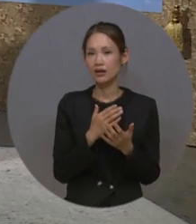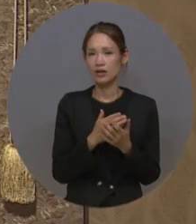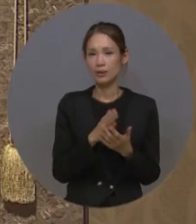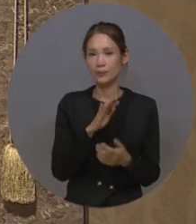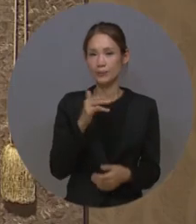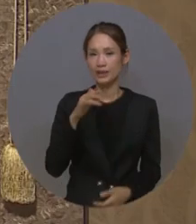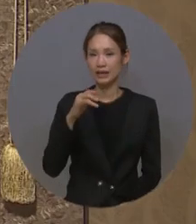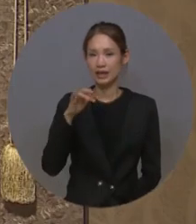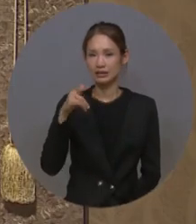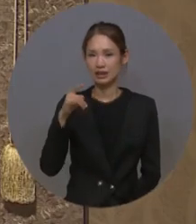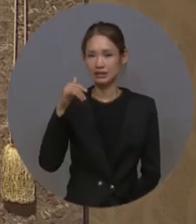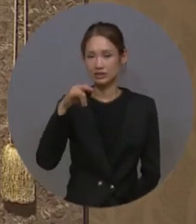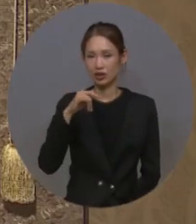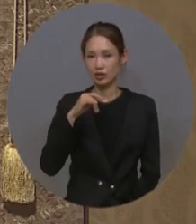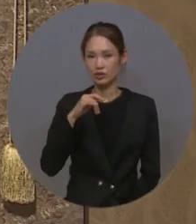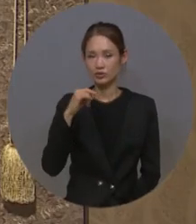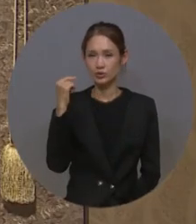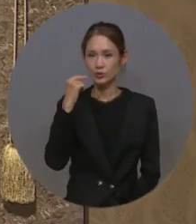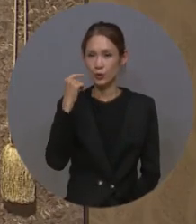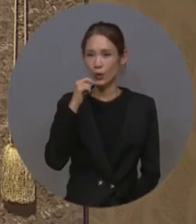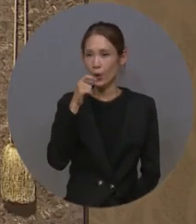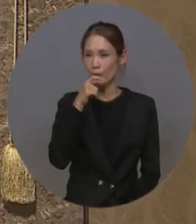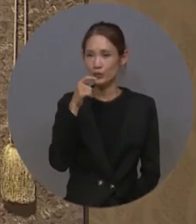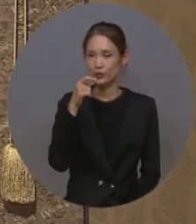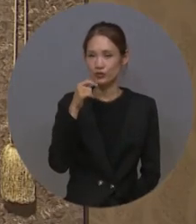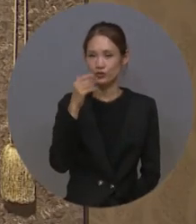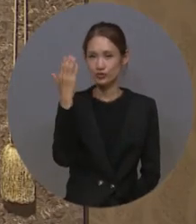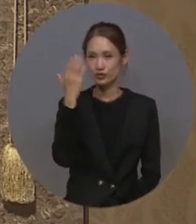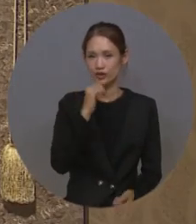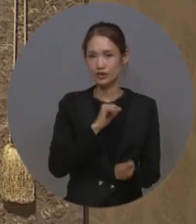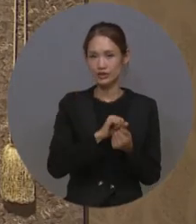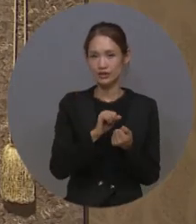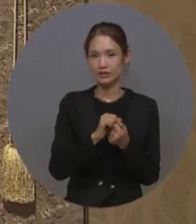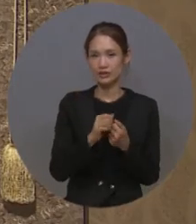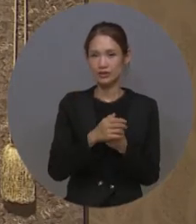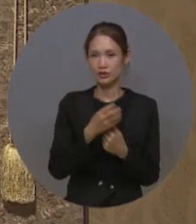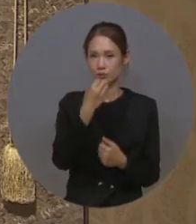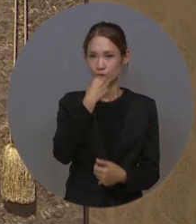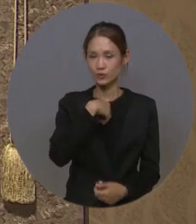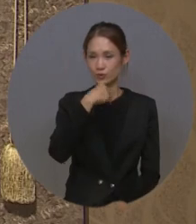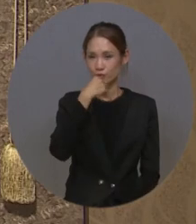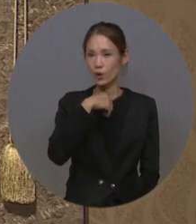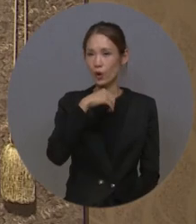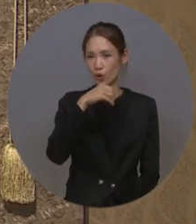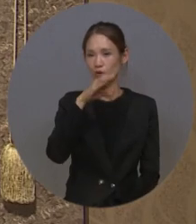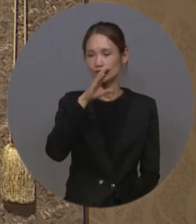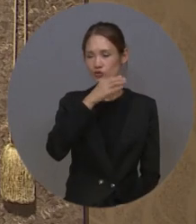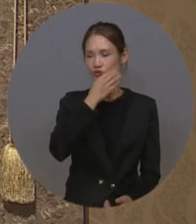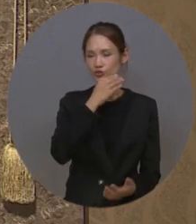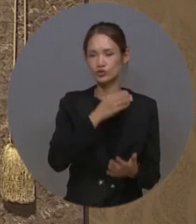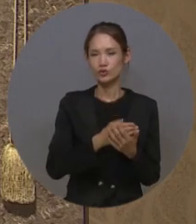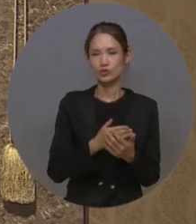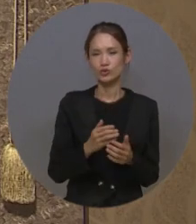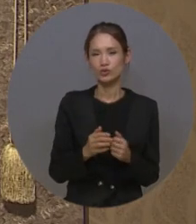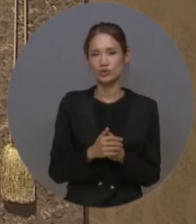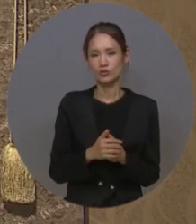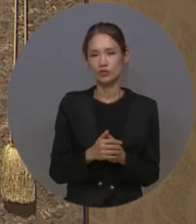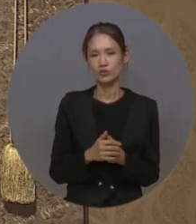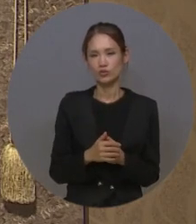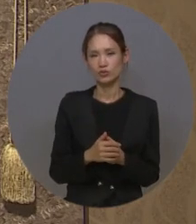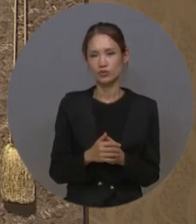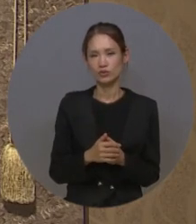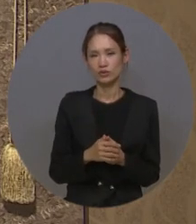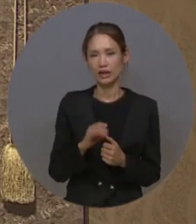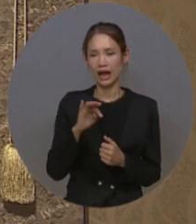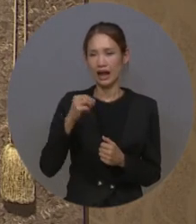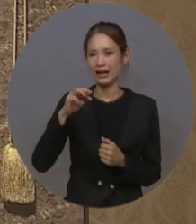세척 있죠. 아, 그 저기 소금물 그 식염수 해서 해주는 거 되게 중요하고요. 그다음에 뭐